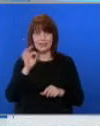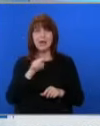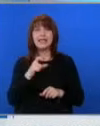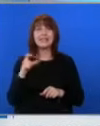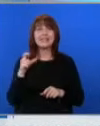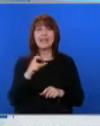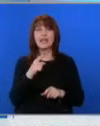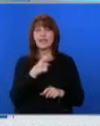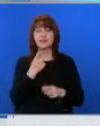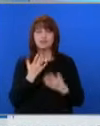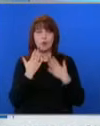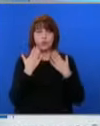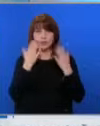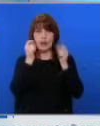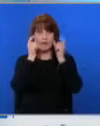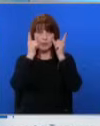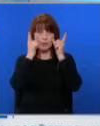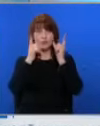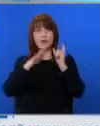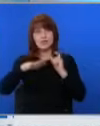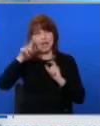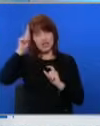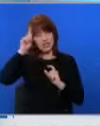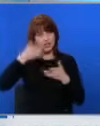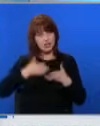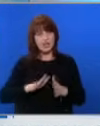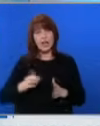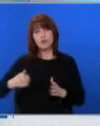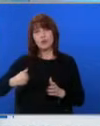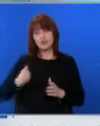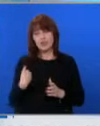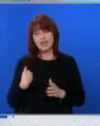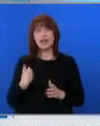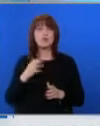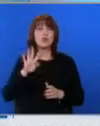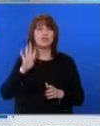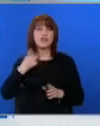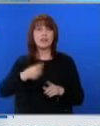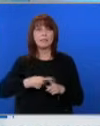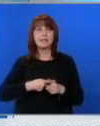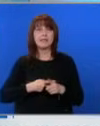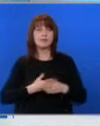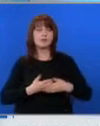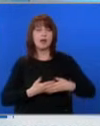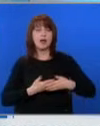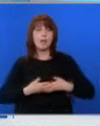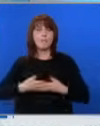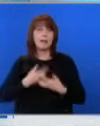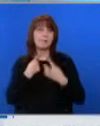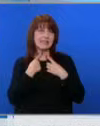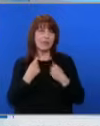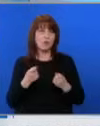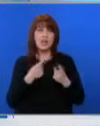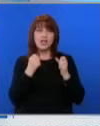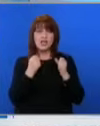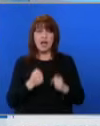Гайджи оцелява по чудо с малката си дъщеря, но губи съпругата си и 4-месечния си син Тимофей. Той чака